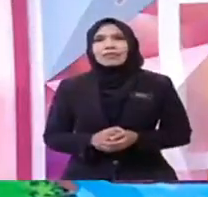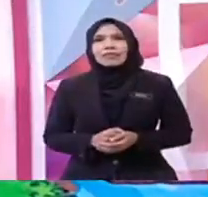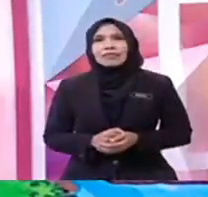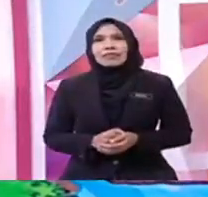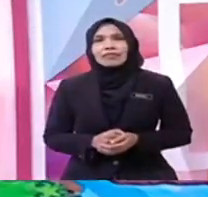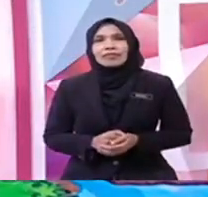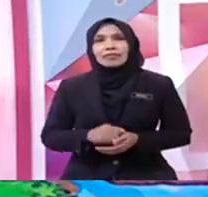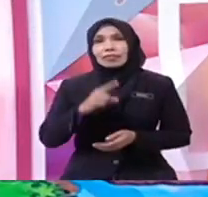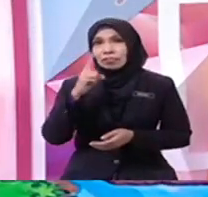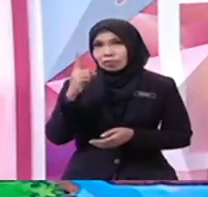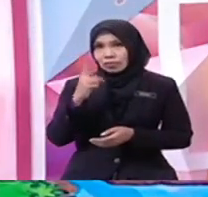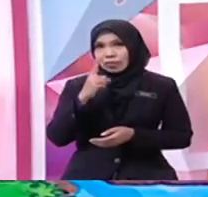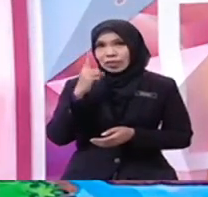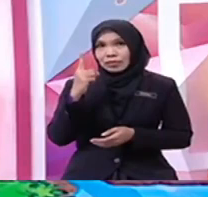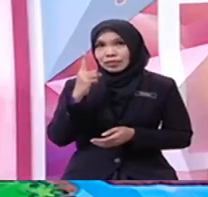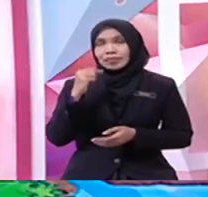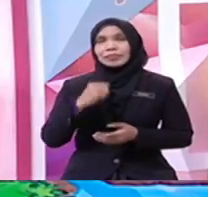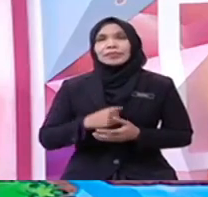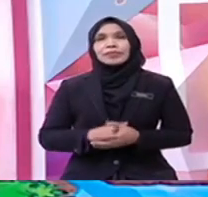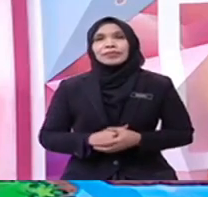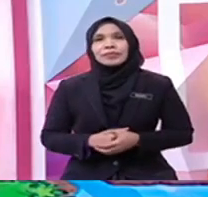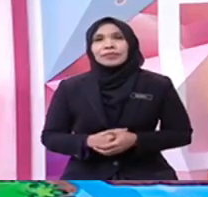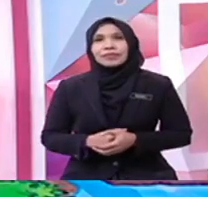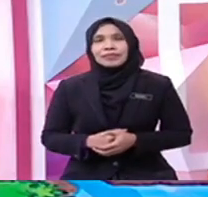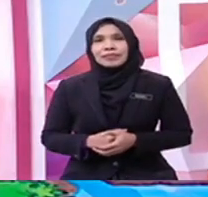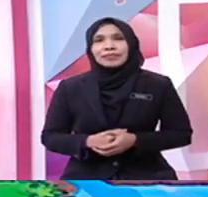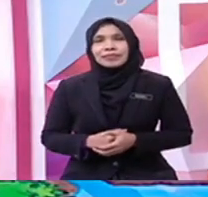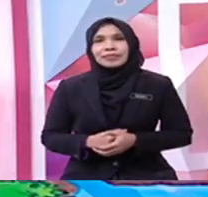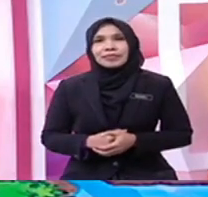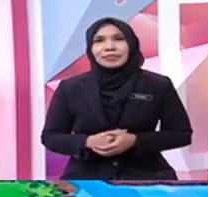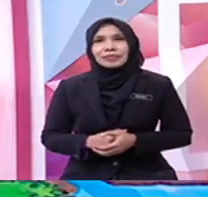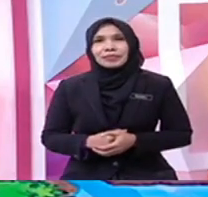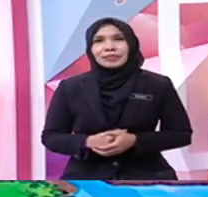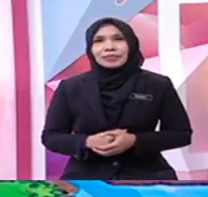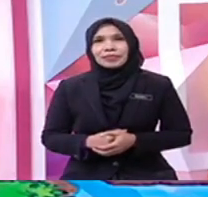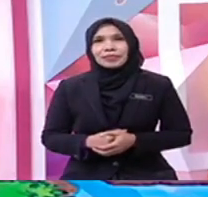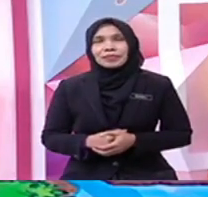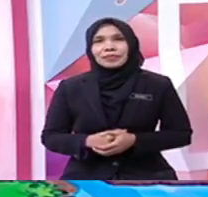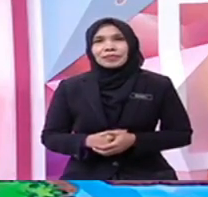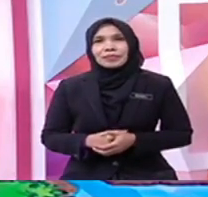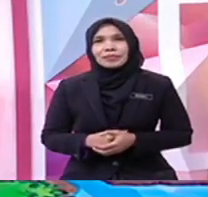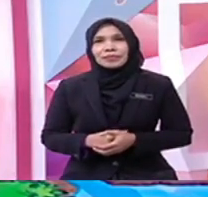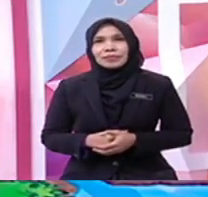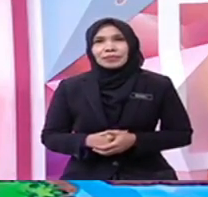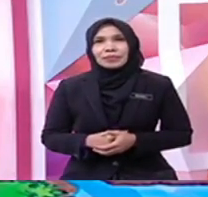gua pusing sekali baik sekali ini